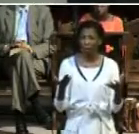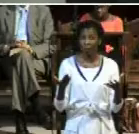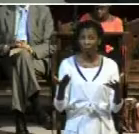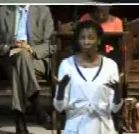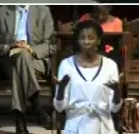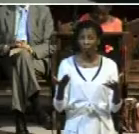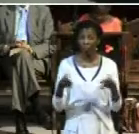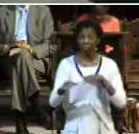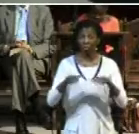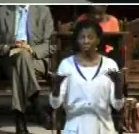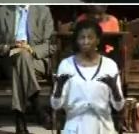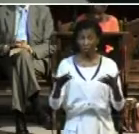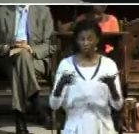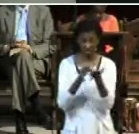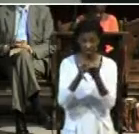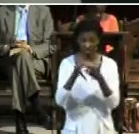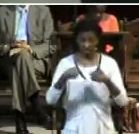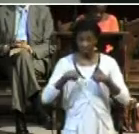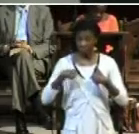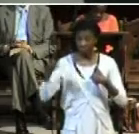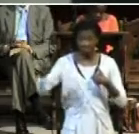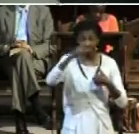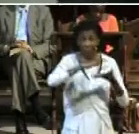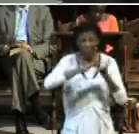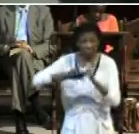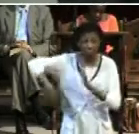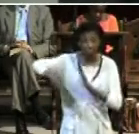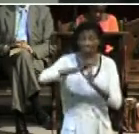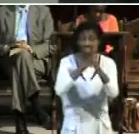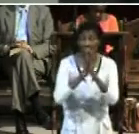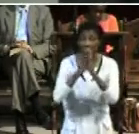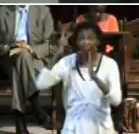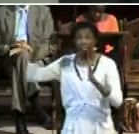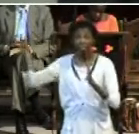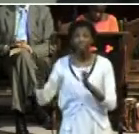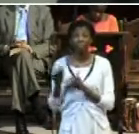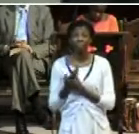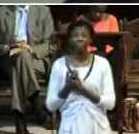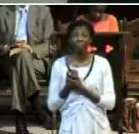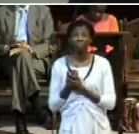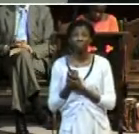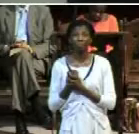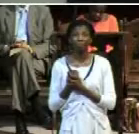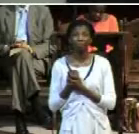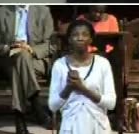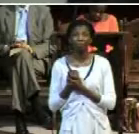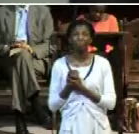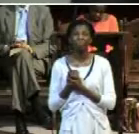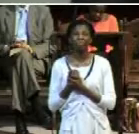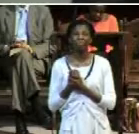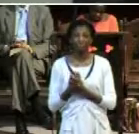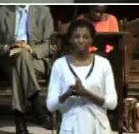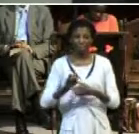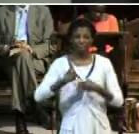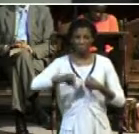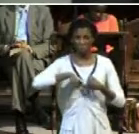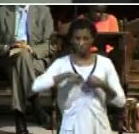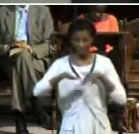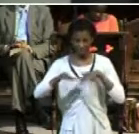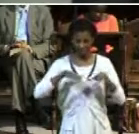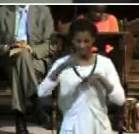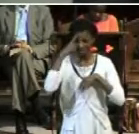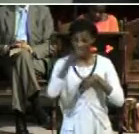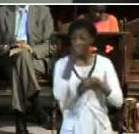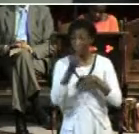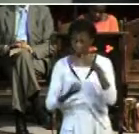c'est vous, c'est nous tous, c'est son Église. et le moyen que nous avons de faire connaître